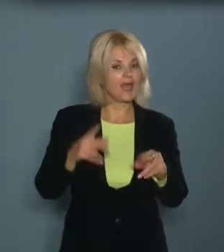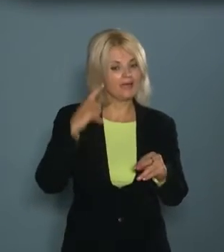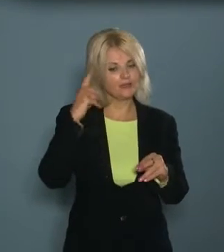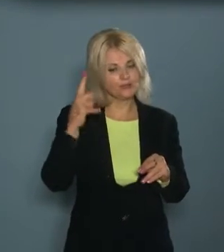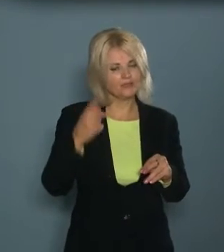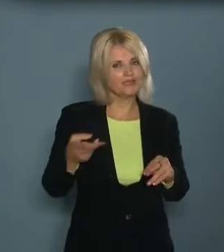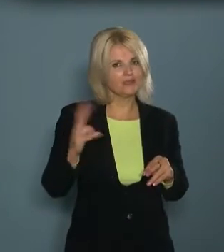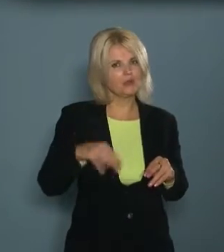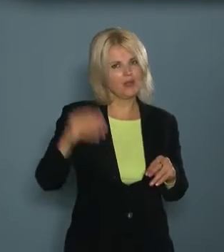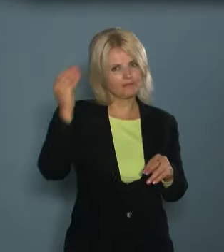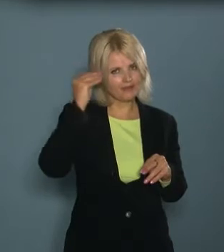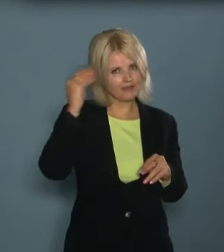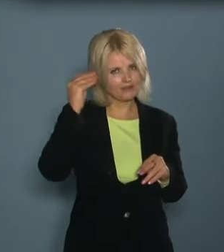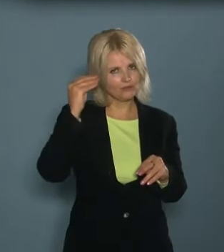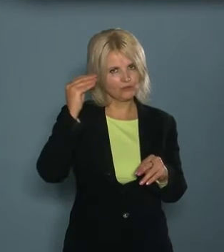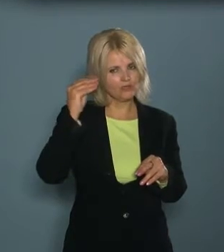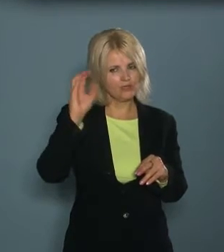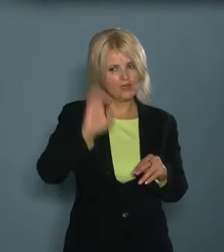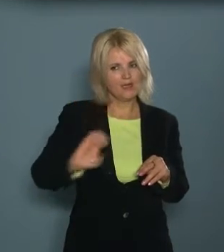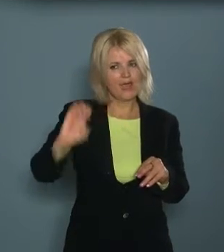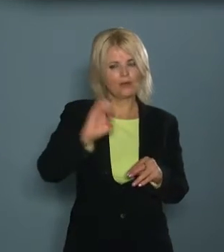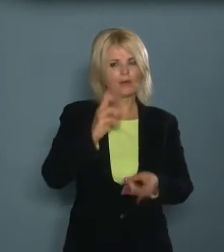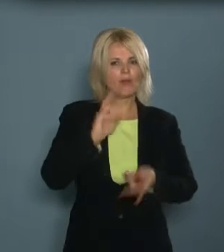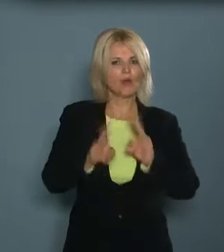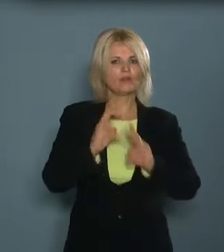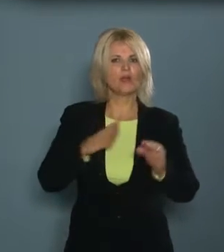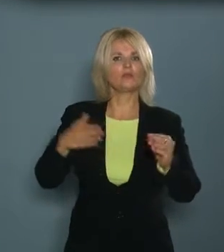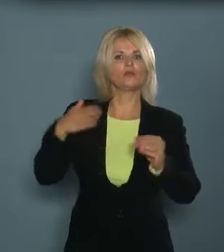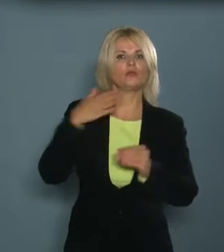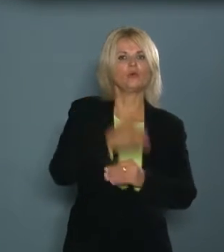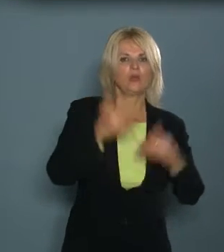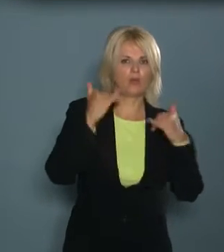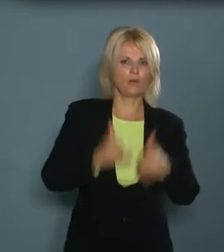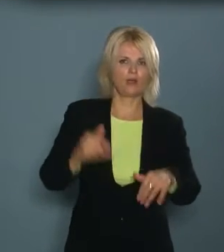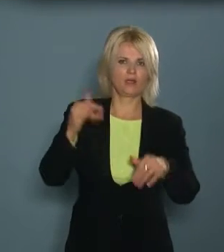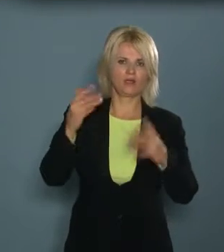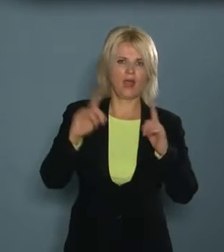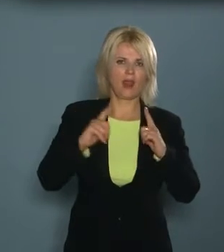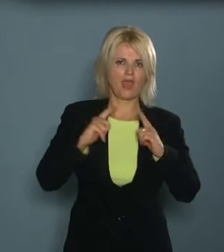és megérthető, hogy Európa hogyan jutott oda, ahol ma tart.